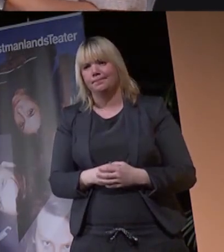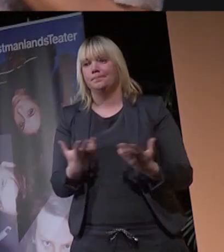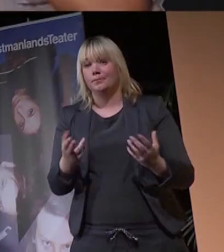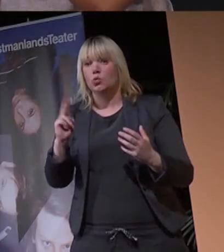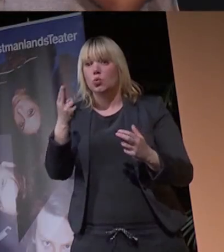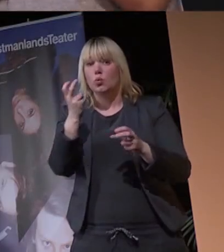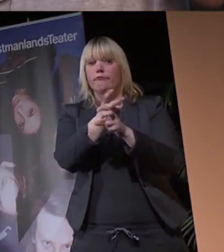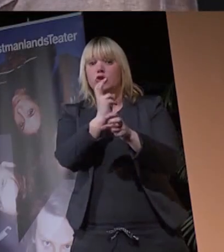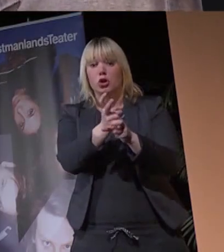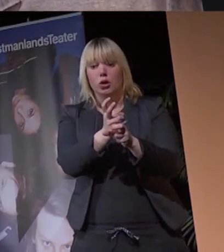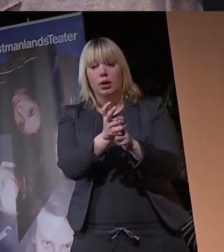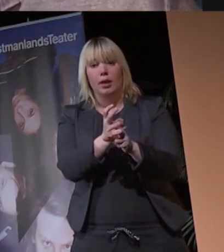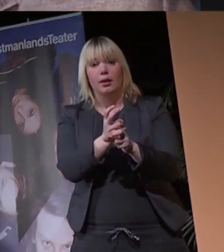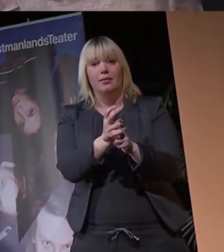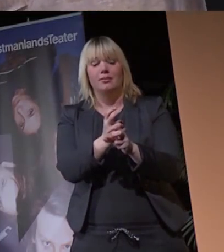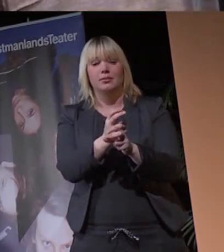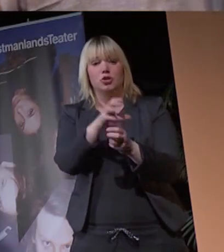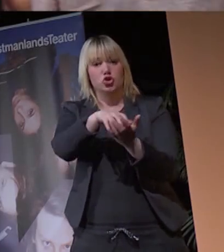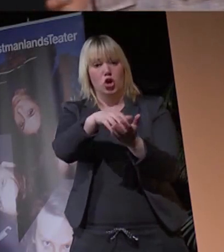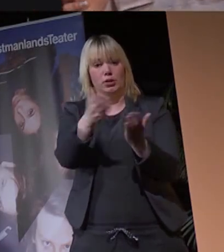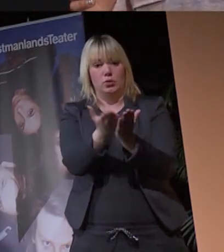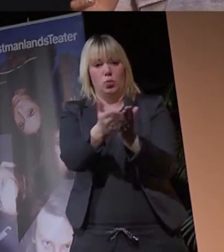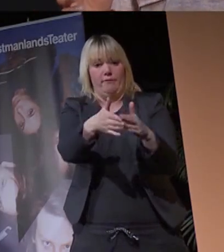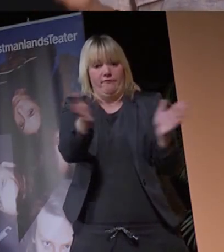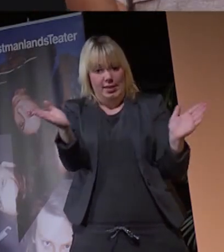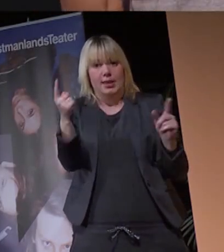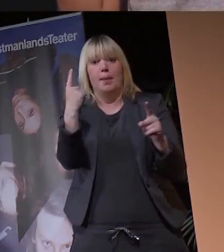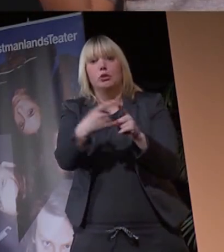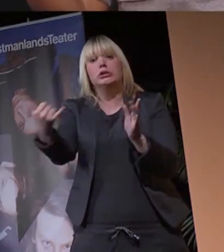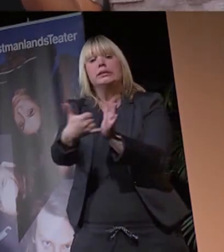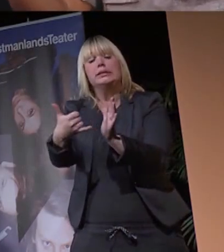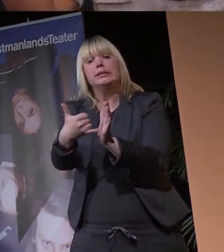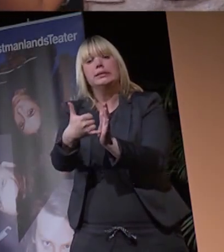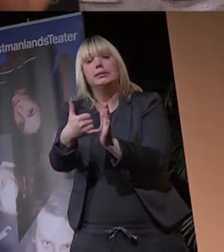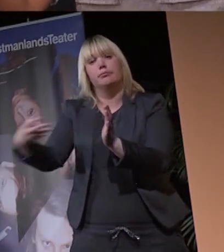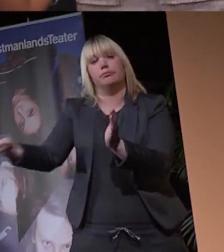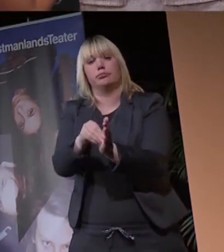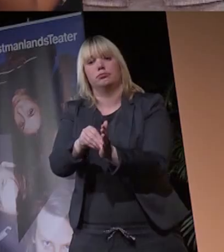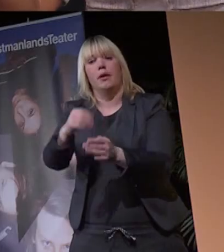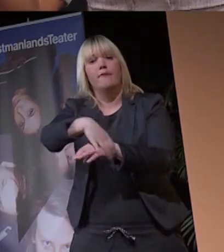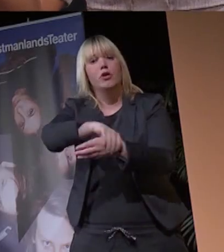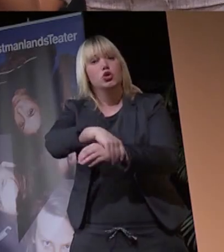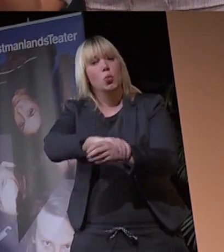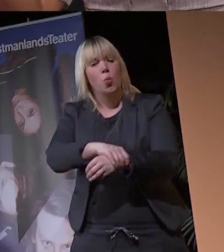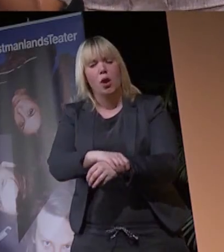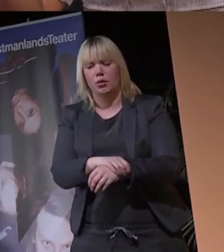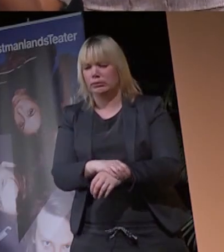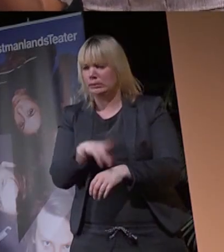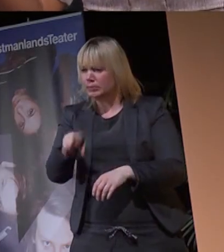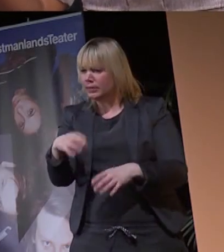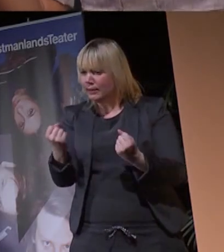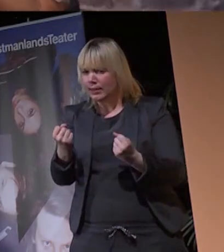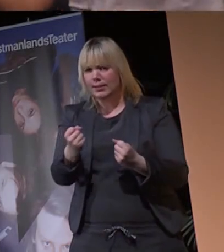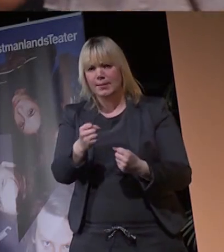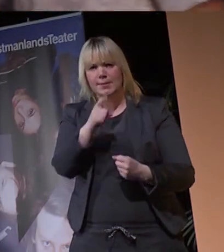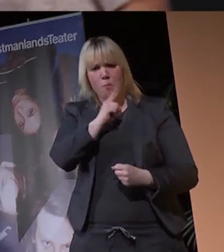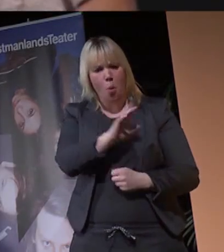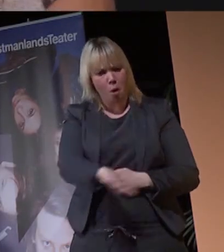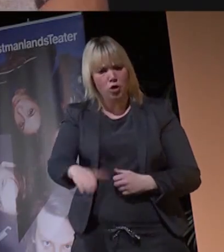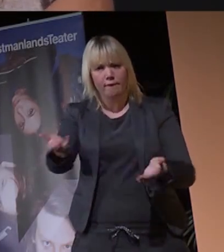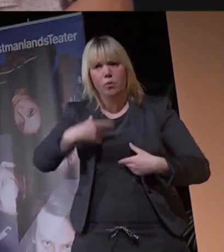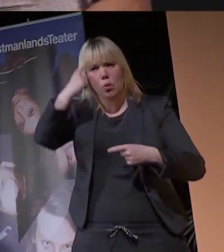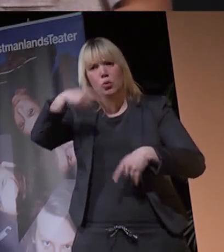nu, förutom att vi då vidgar Skapande skola att också omfatta förskolan, där är kulturen och konsten otroligt viktigt att komma till de yngsta barnen. Det